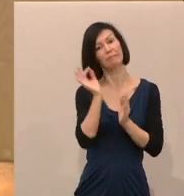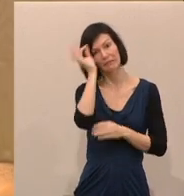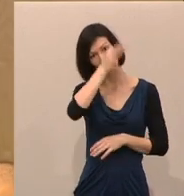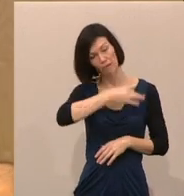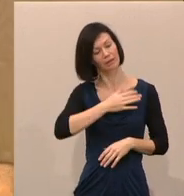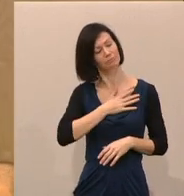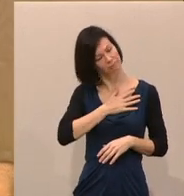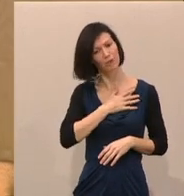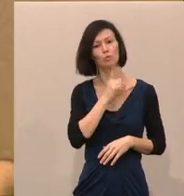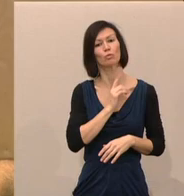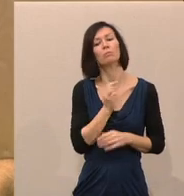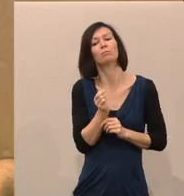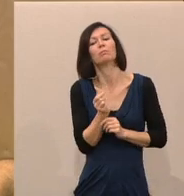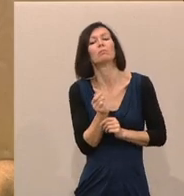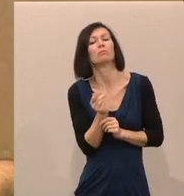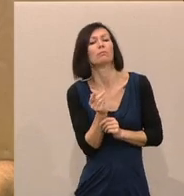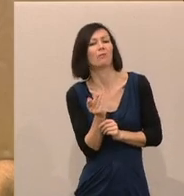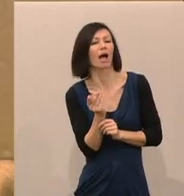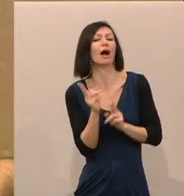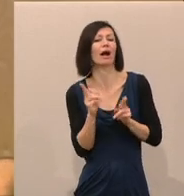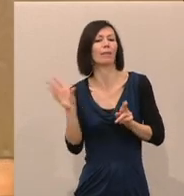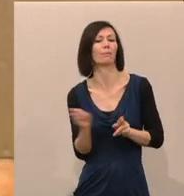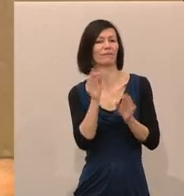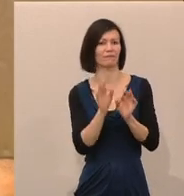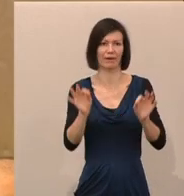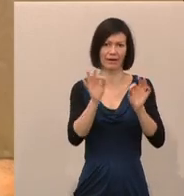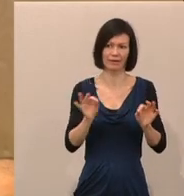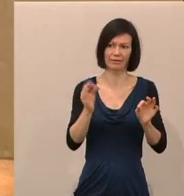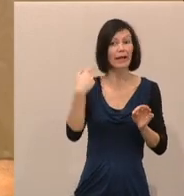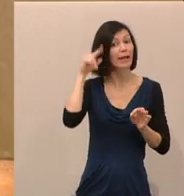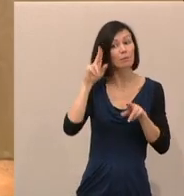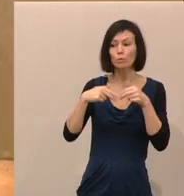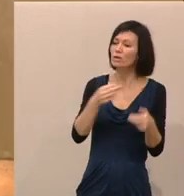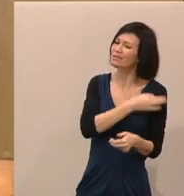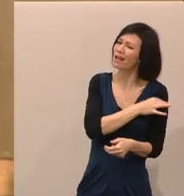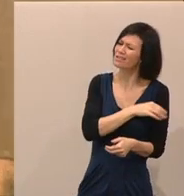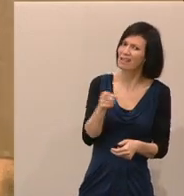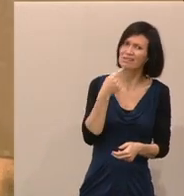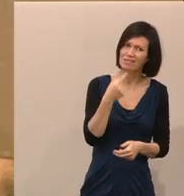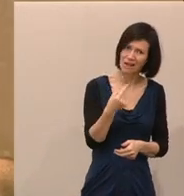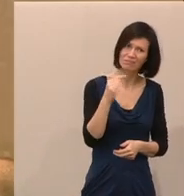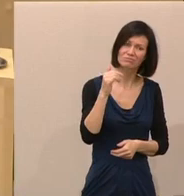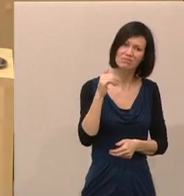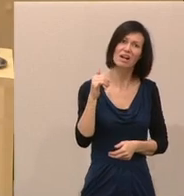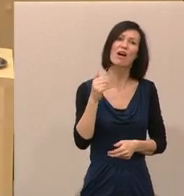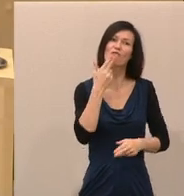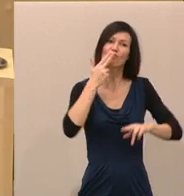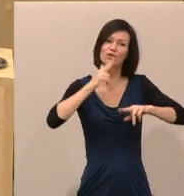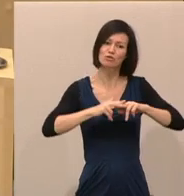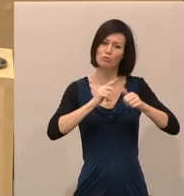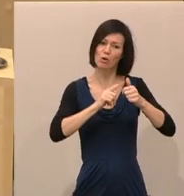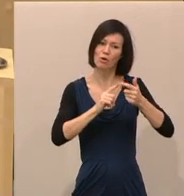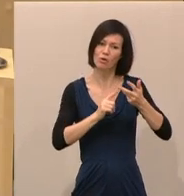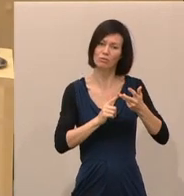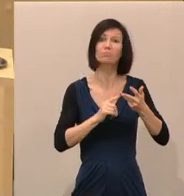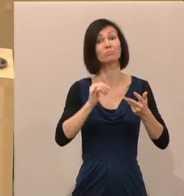einige wenige mit. Herr Bundeskanzler, Sie haben gesagt, Sie haben Dinge versprochen. Ja, Sie haben Ihren